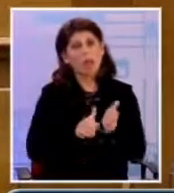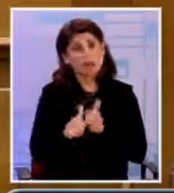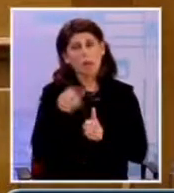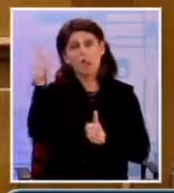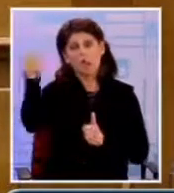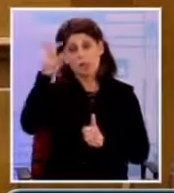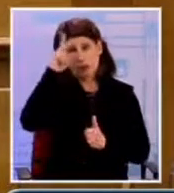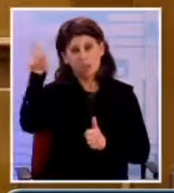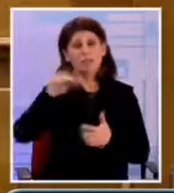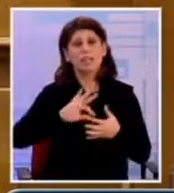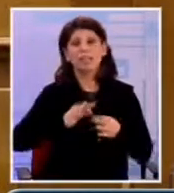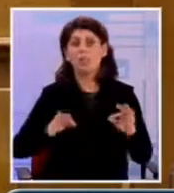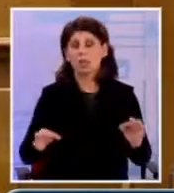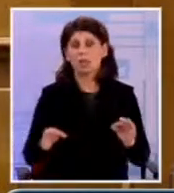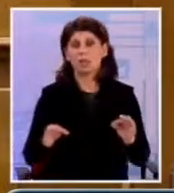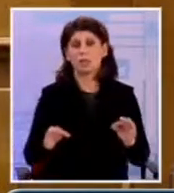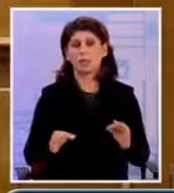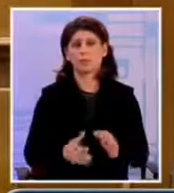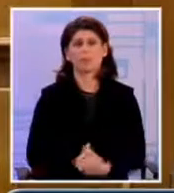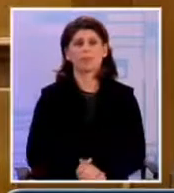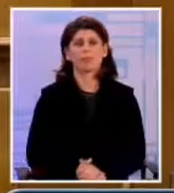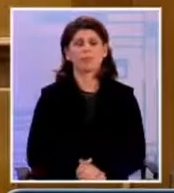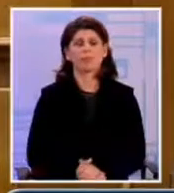αποτελεί ιστορική